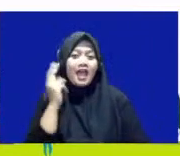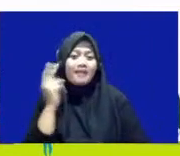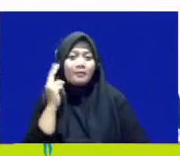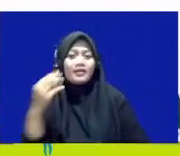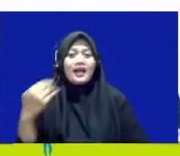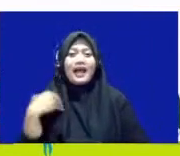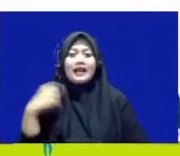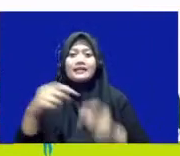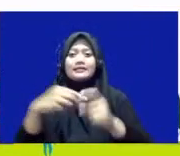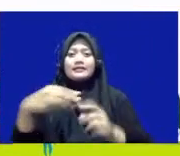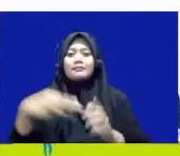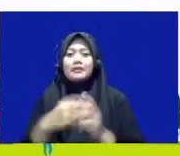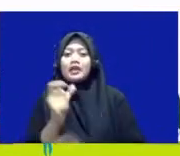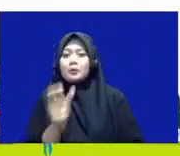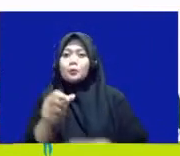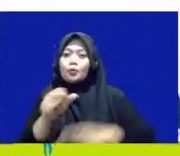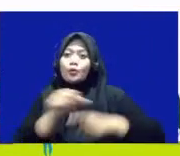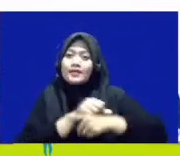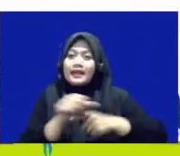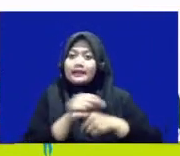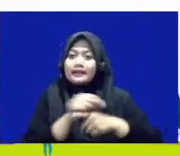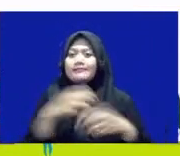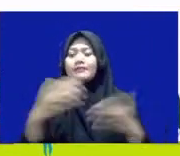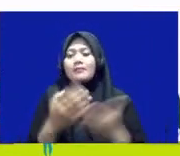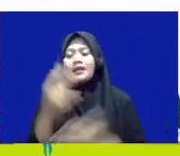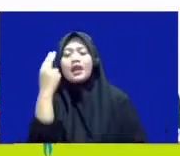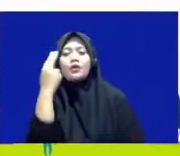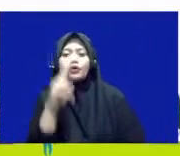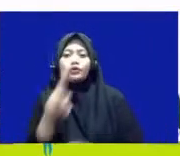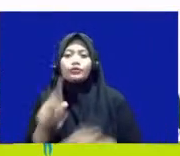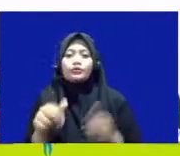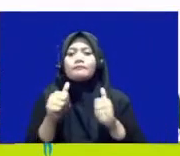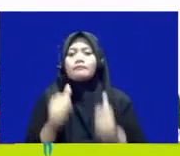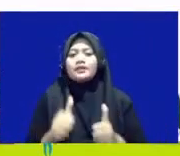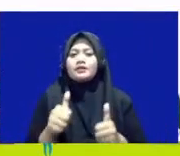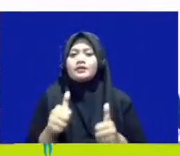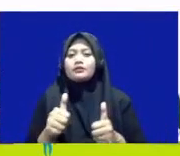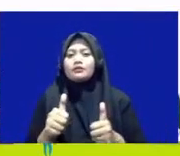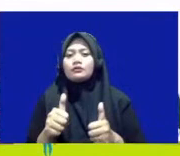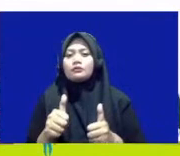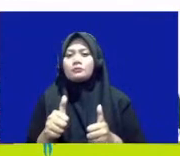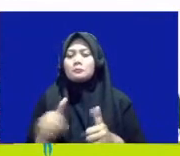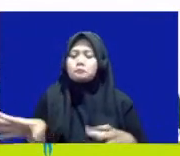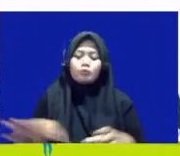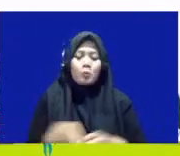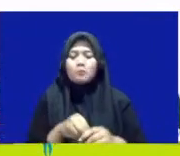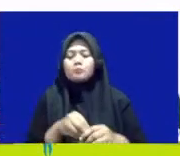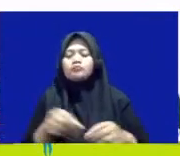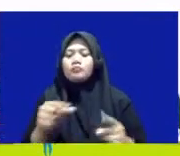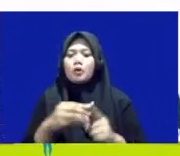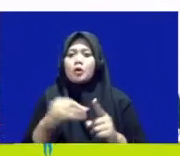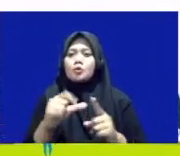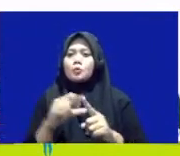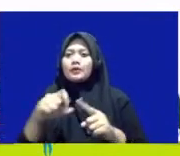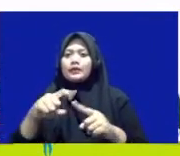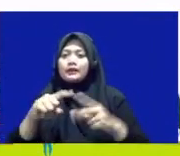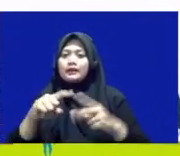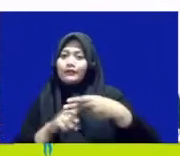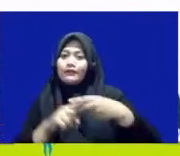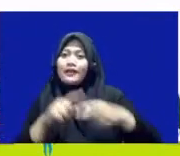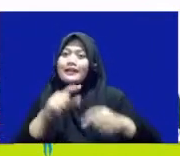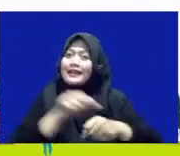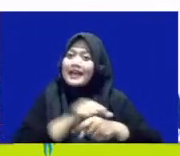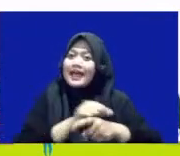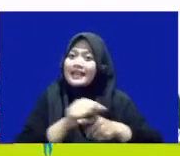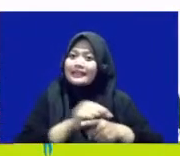sekarang dilatih bagaimana untuk bisa produktif pemberdayaan, bagaimana dia dilatih bagaimana membuat